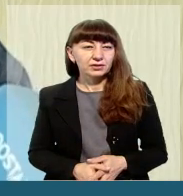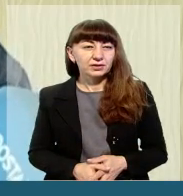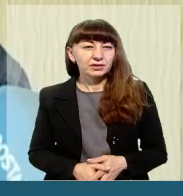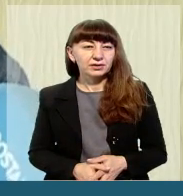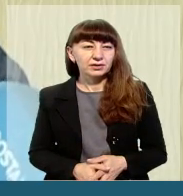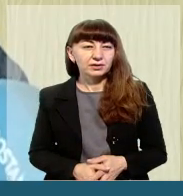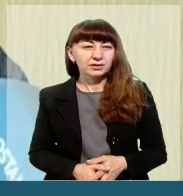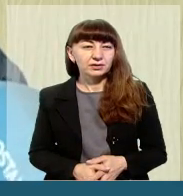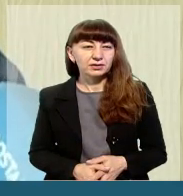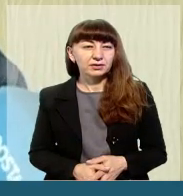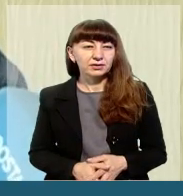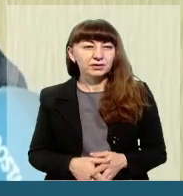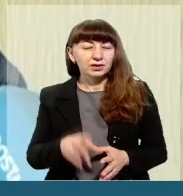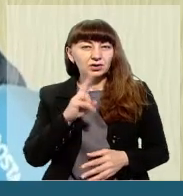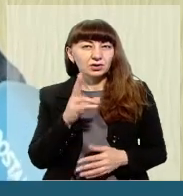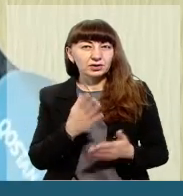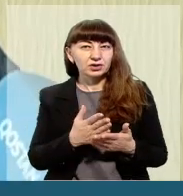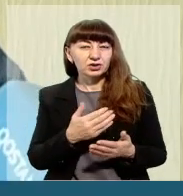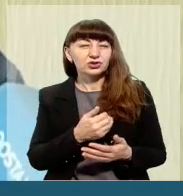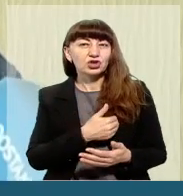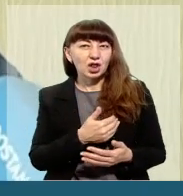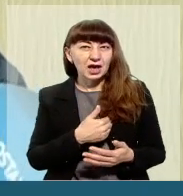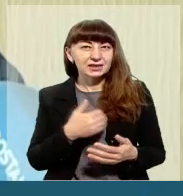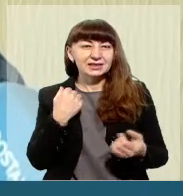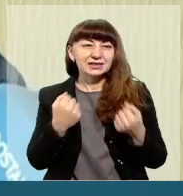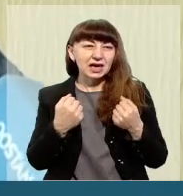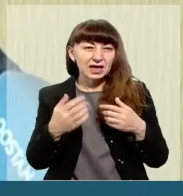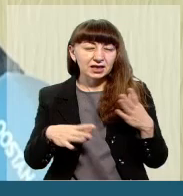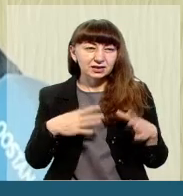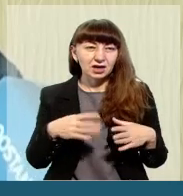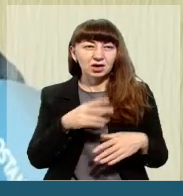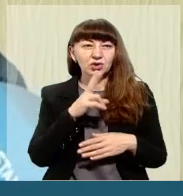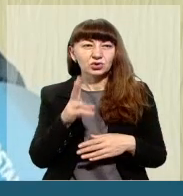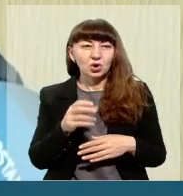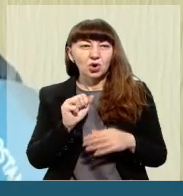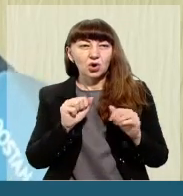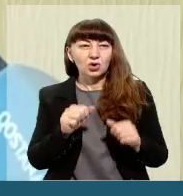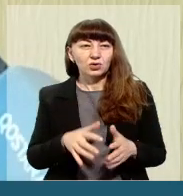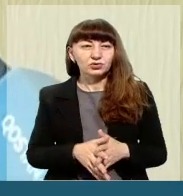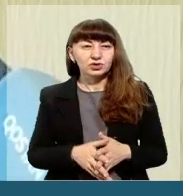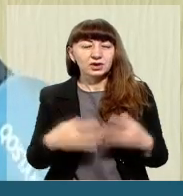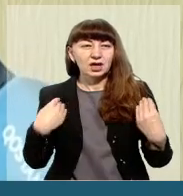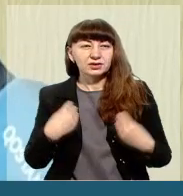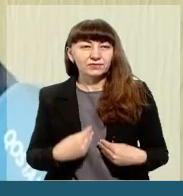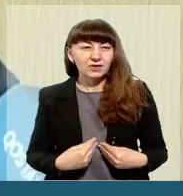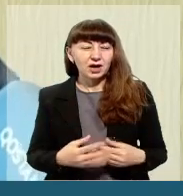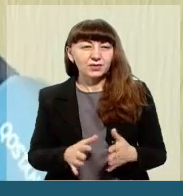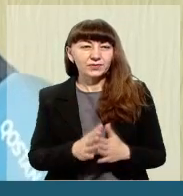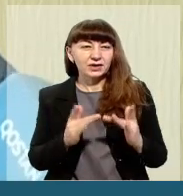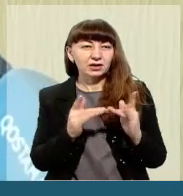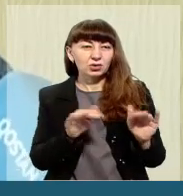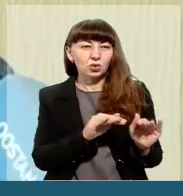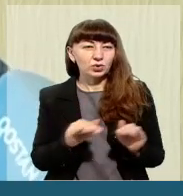Как говорится, у кого есть желание, все зарядка. Кто хочет, умываемся, одеваемся, заправляем